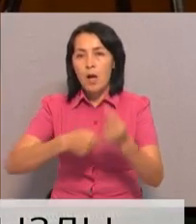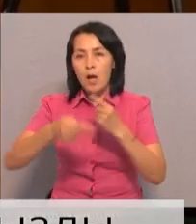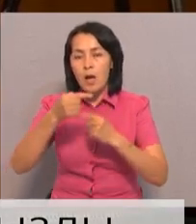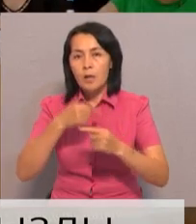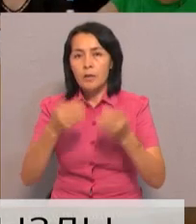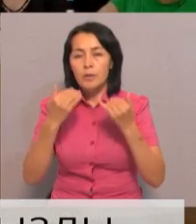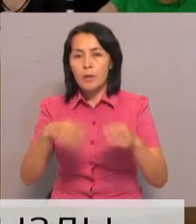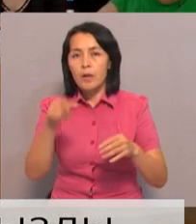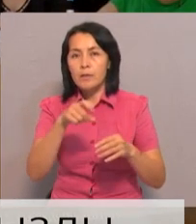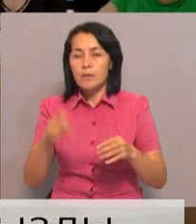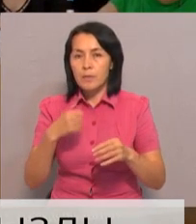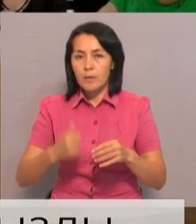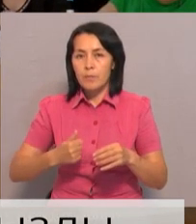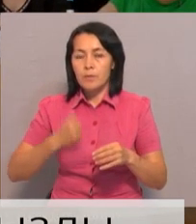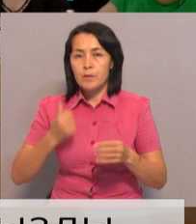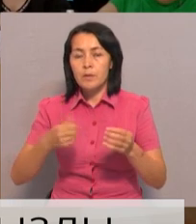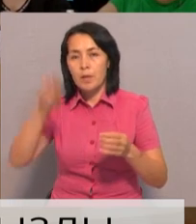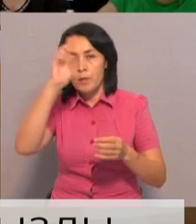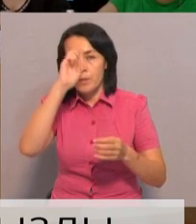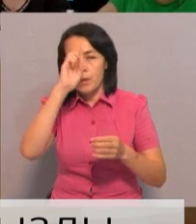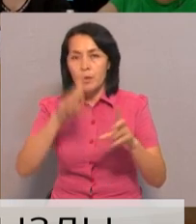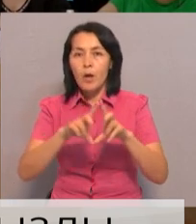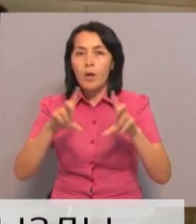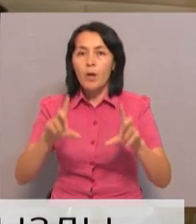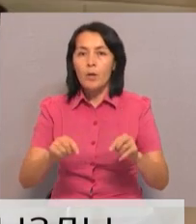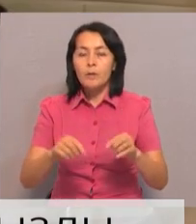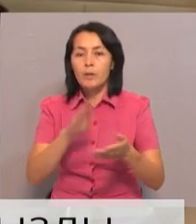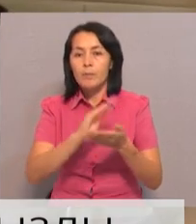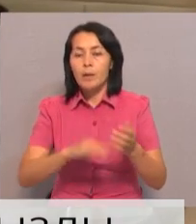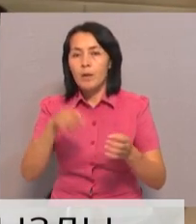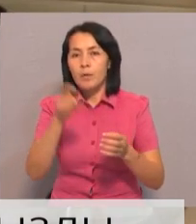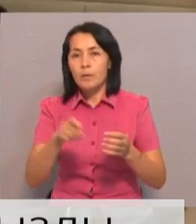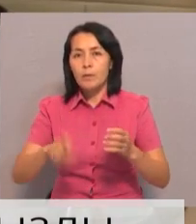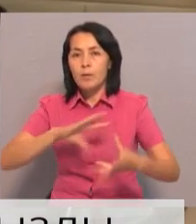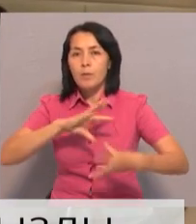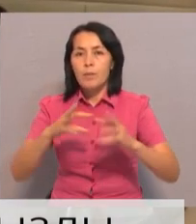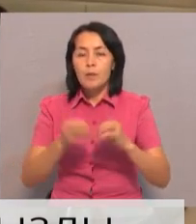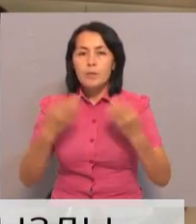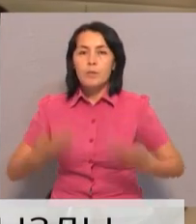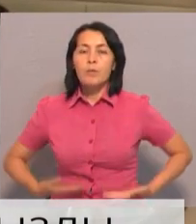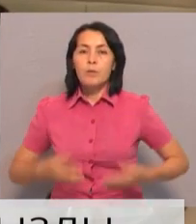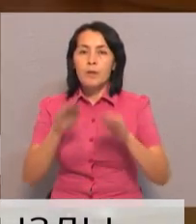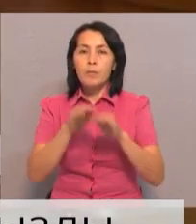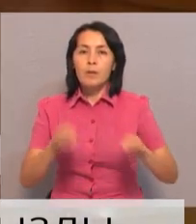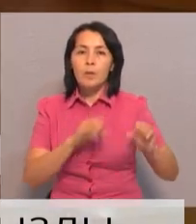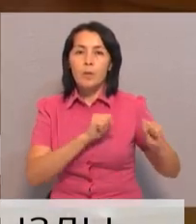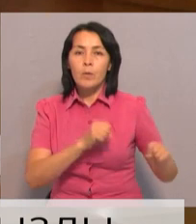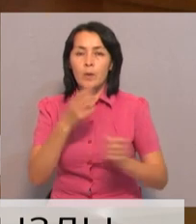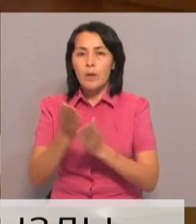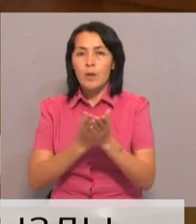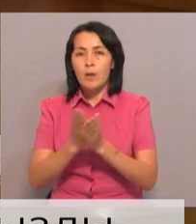алу, азаматтық белсенділер, мемлекеттік органдар бақ өкілдерімен бірлесіп қоғамда балаларды қорғауға